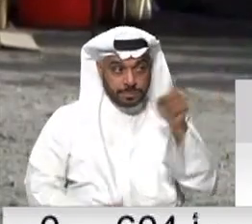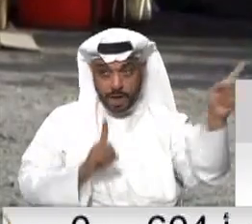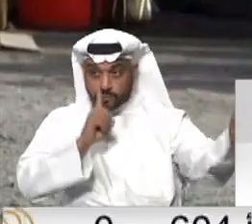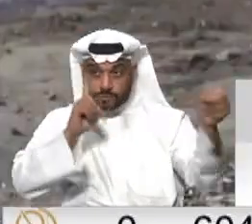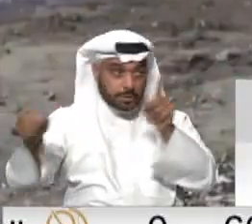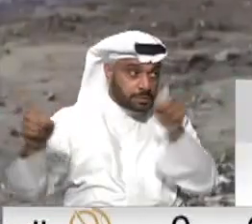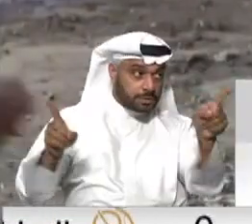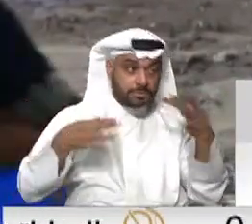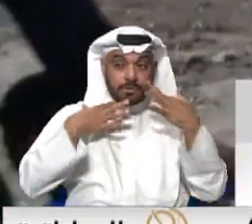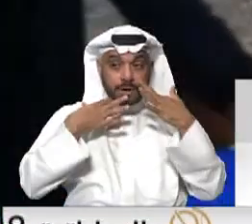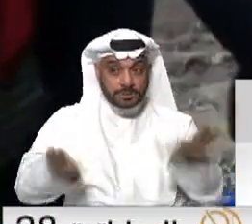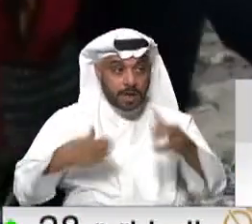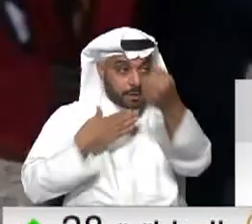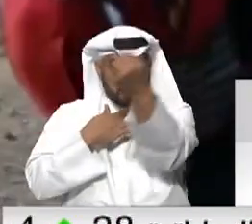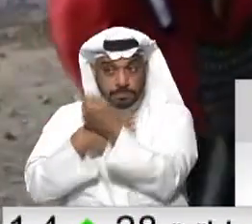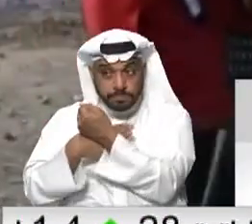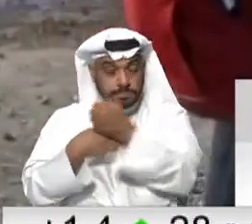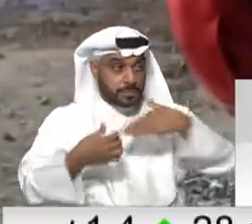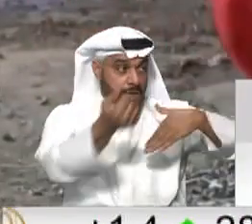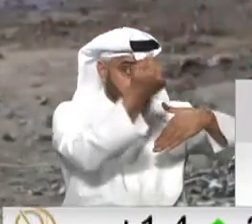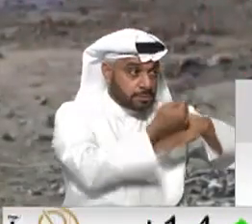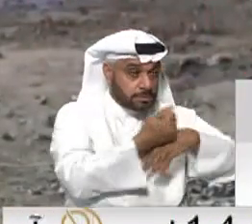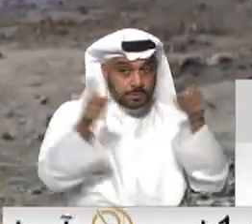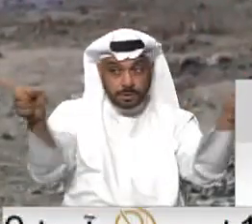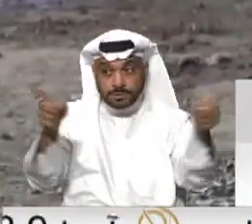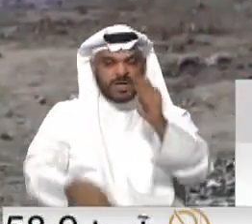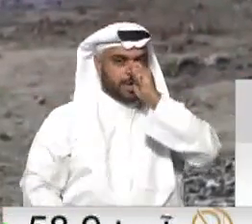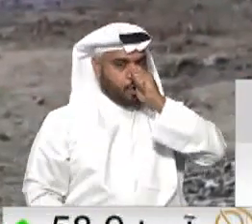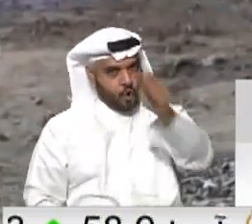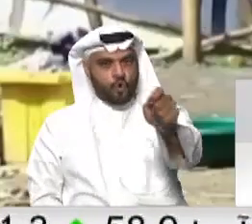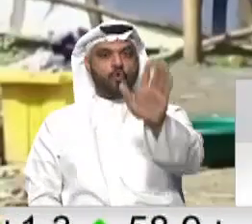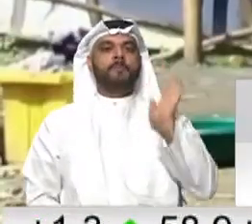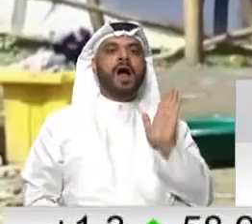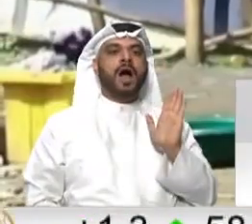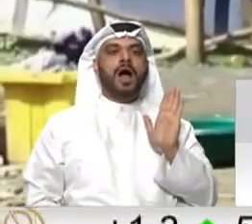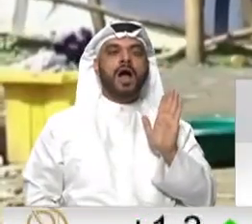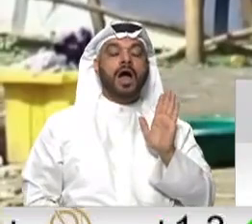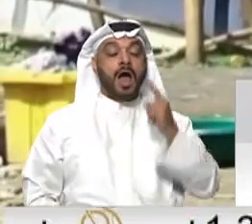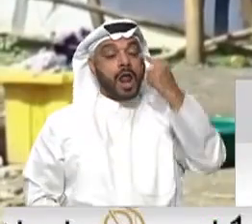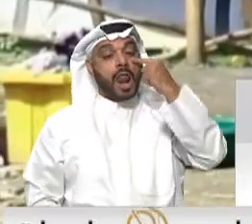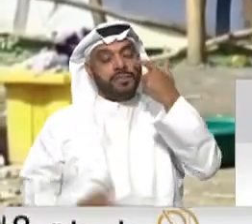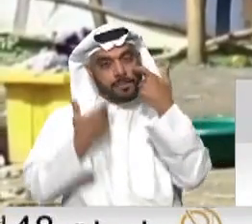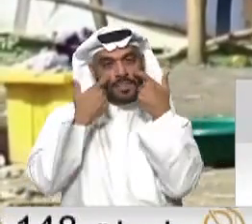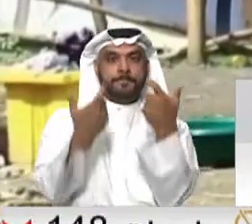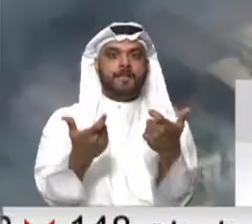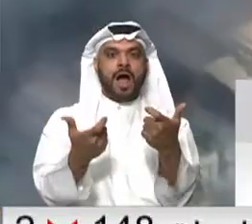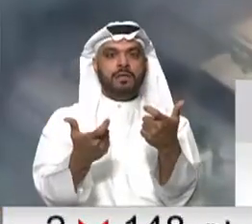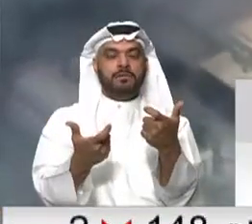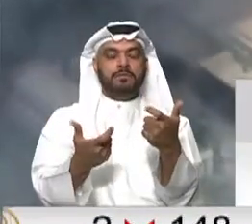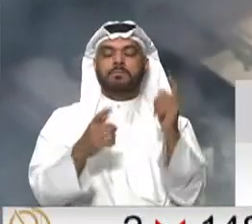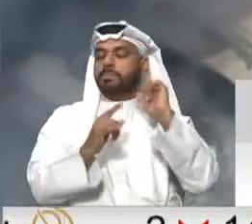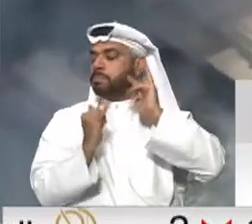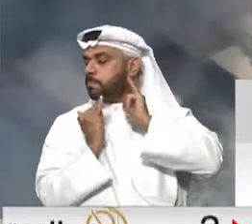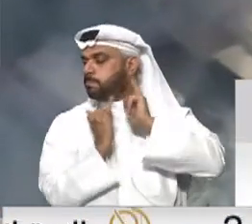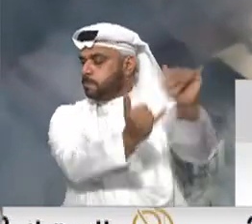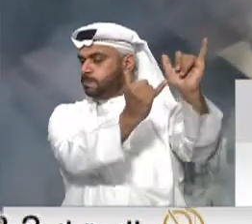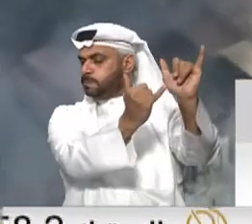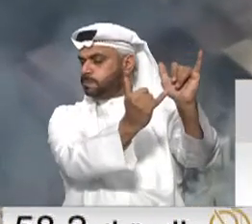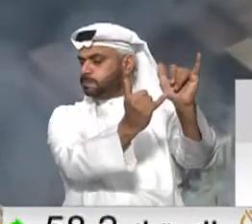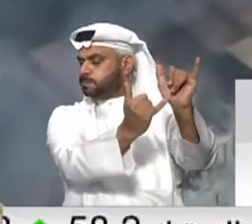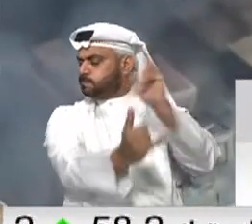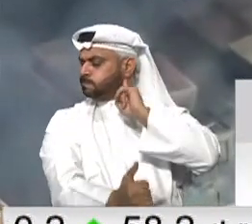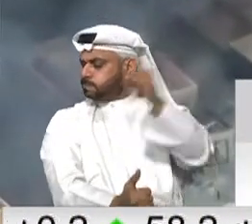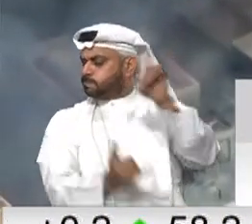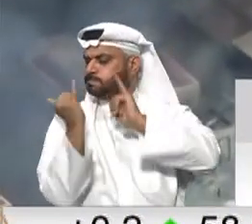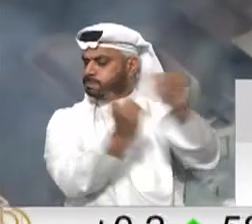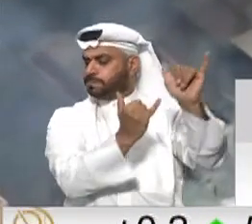على ما يبدو في طريقها للاختراق من كلا الطرفين، بدليل أن بعض الاشتباكات. في المقابل هناك